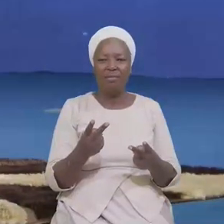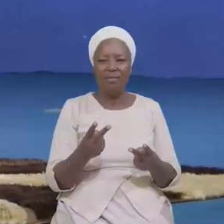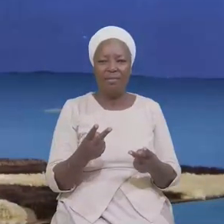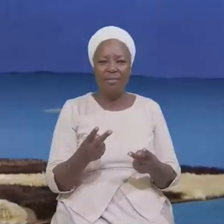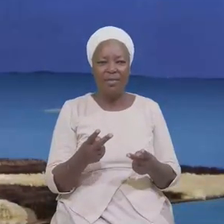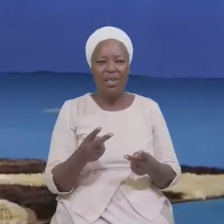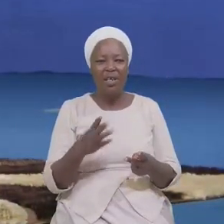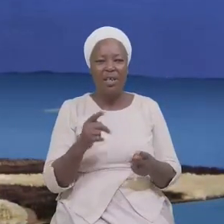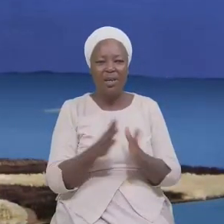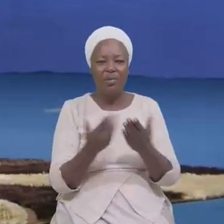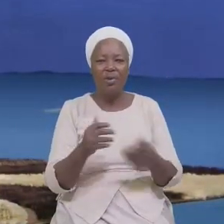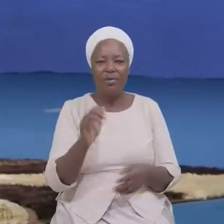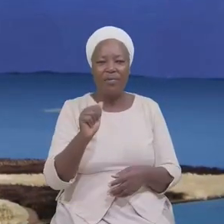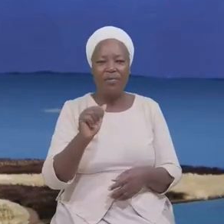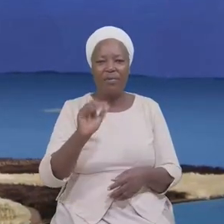Acte 14,